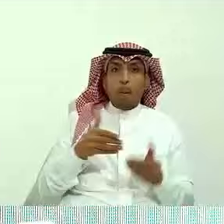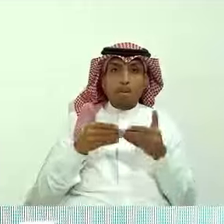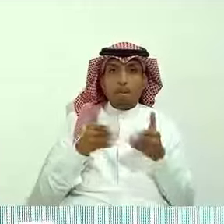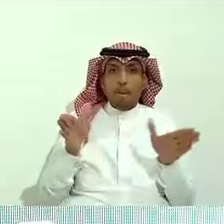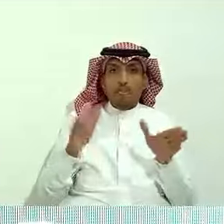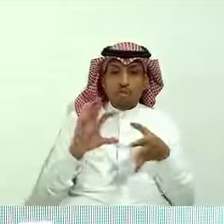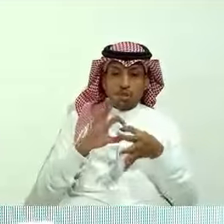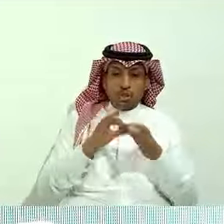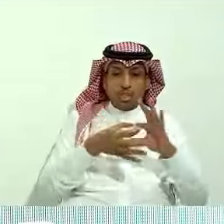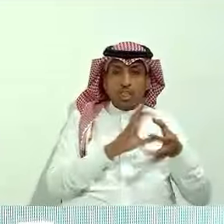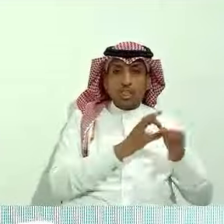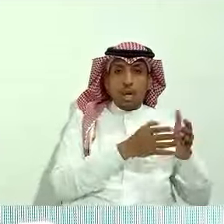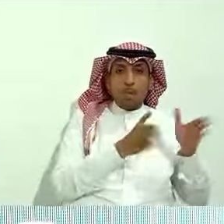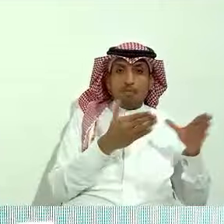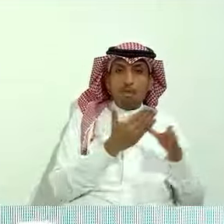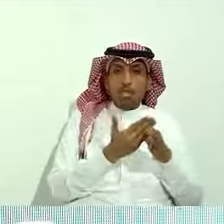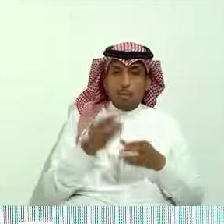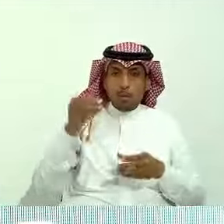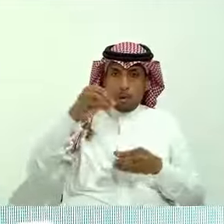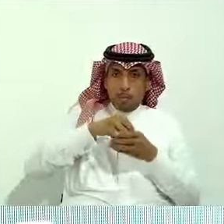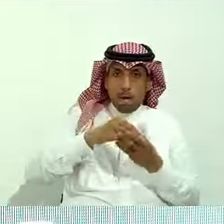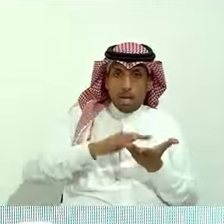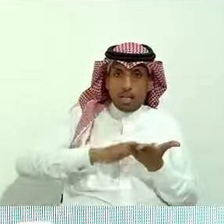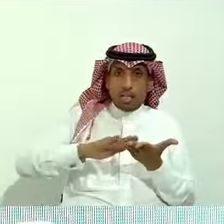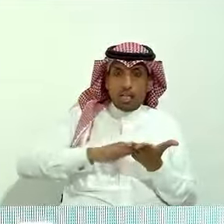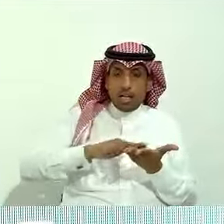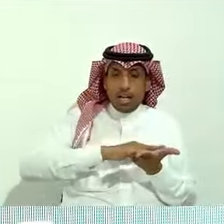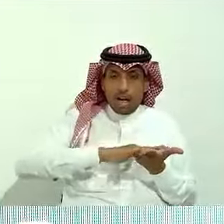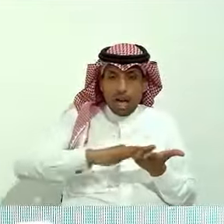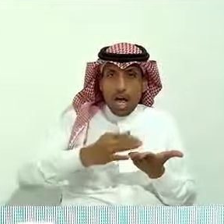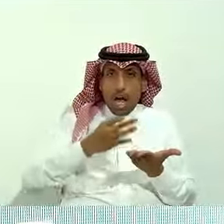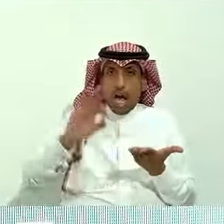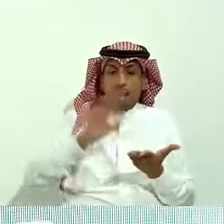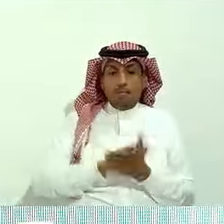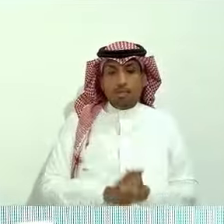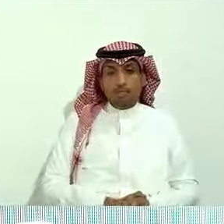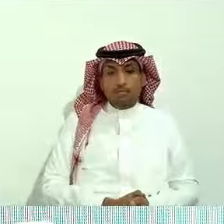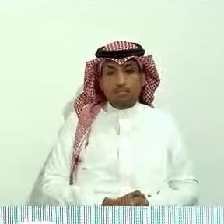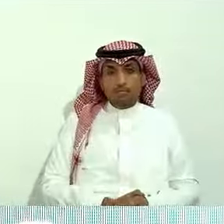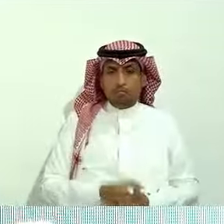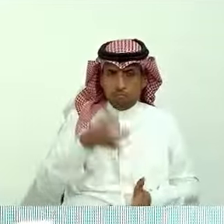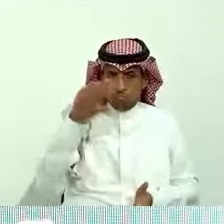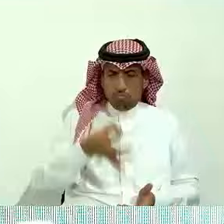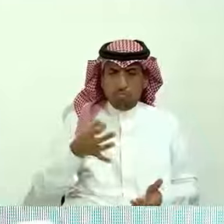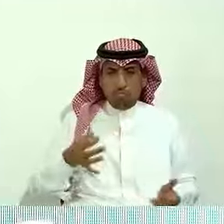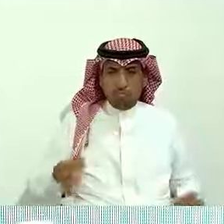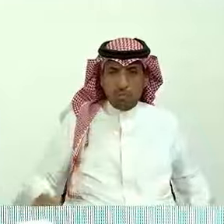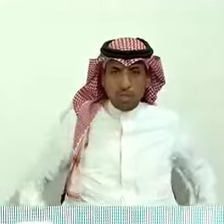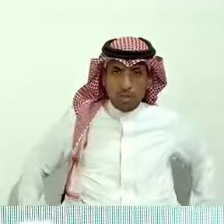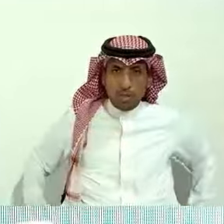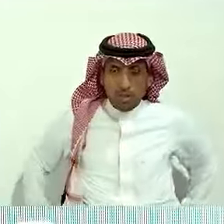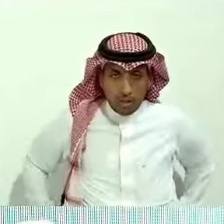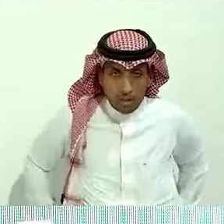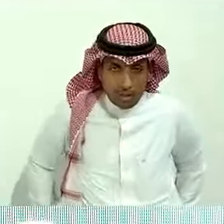تعمل حشو على القماش يغطي أرضية القماش كلها بالسلسلة المفتوحة بكل دقة، ما نشوف أرضية